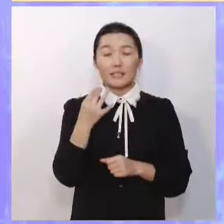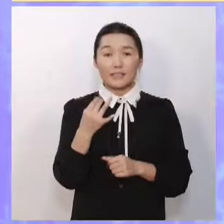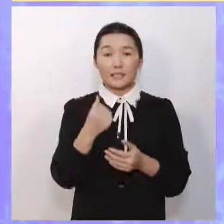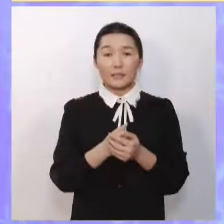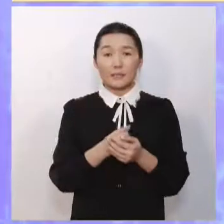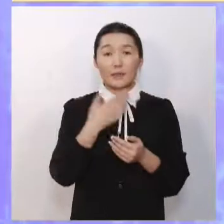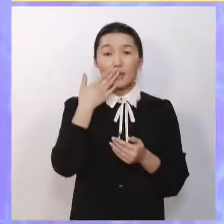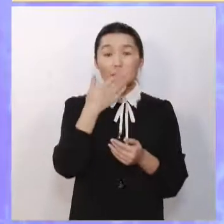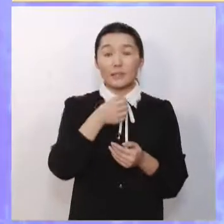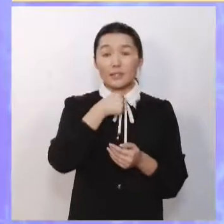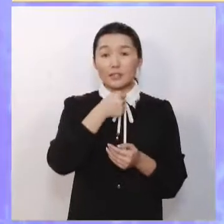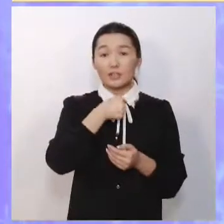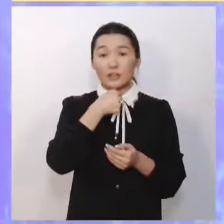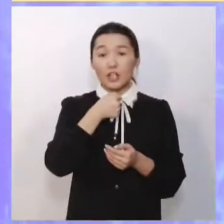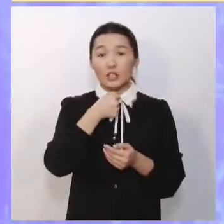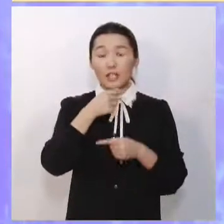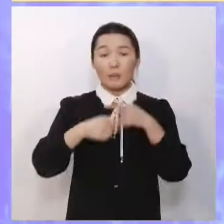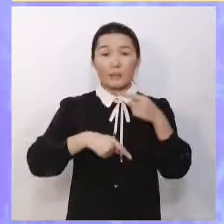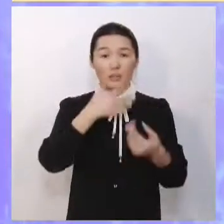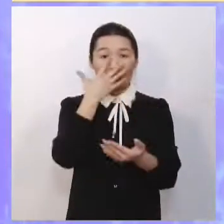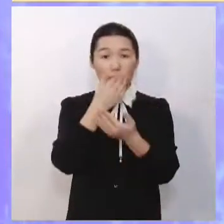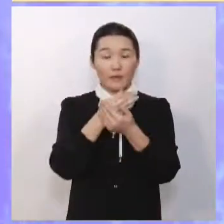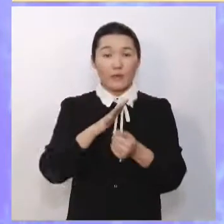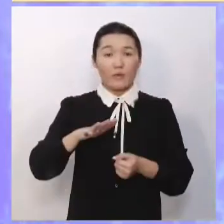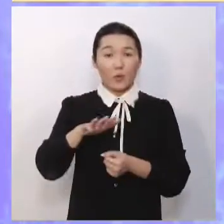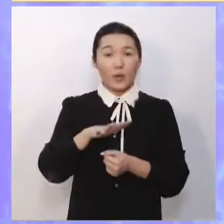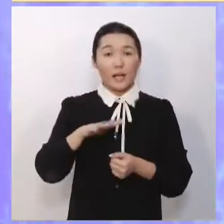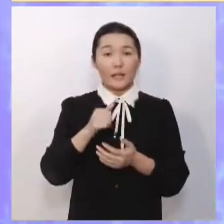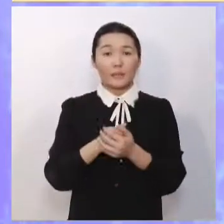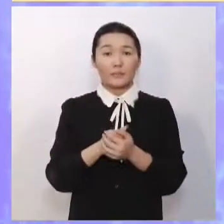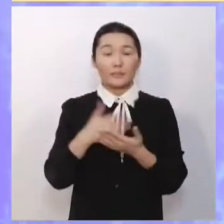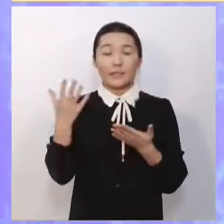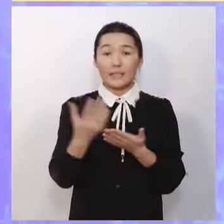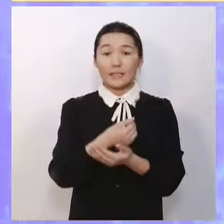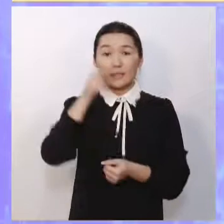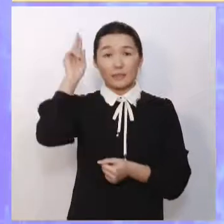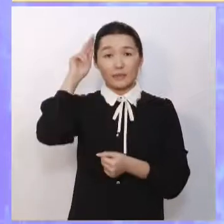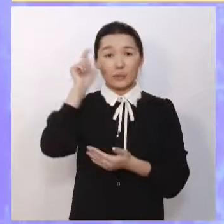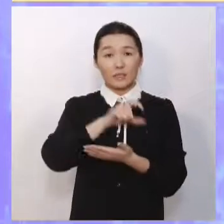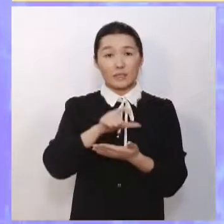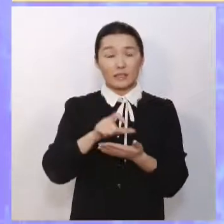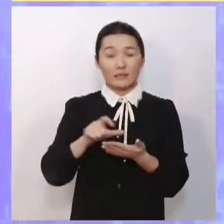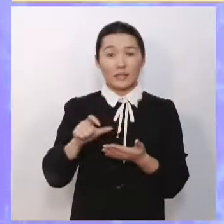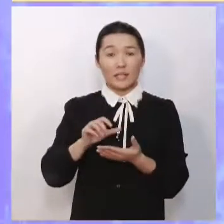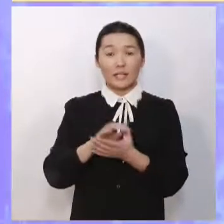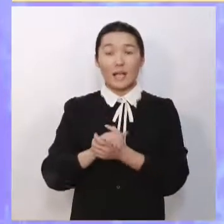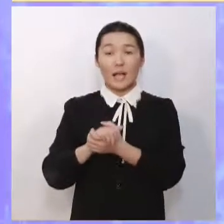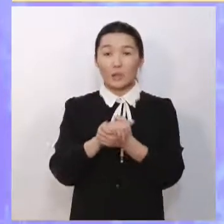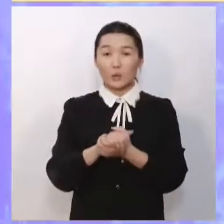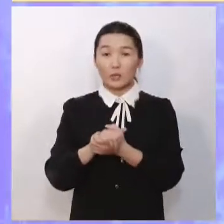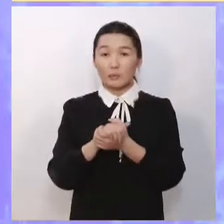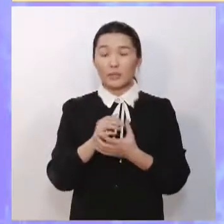Расспросите старших об обычаях своего края. Найдите и выучите стихотворение о дружбе.